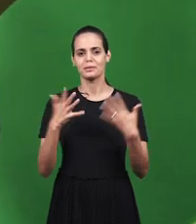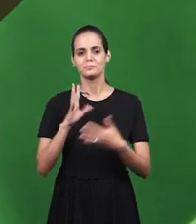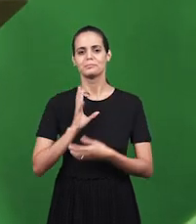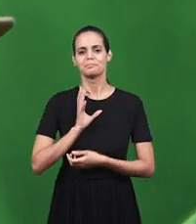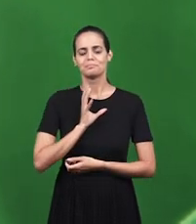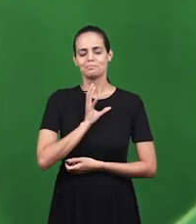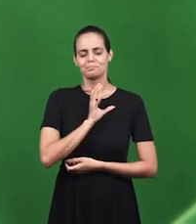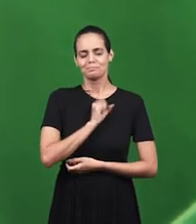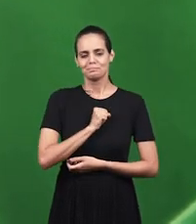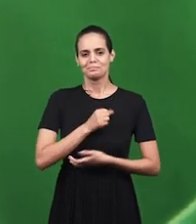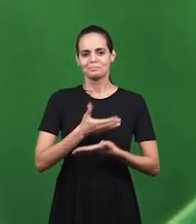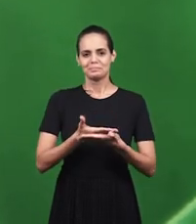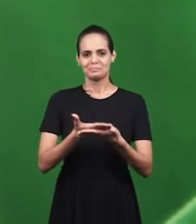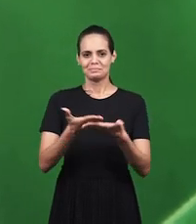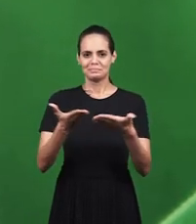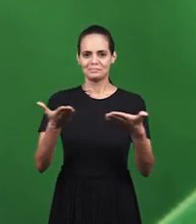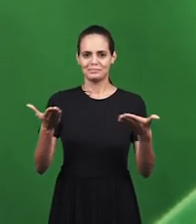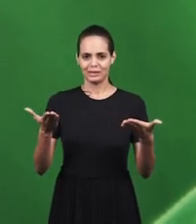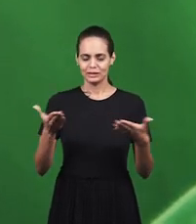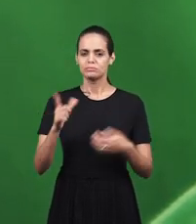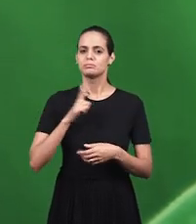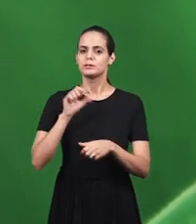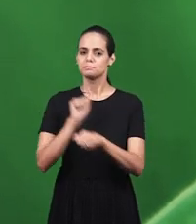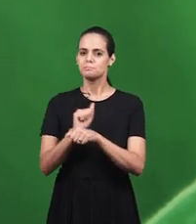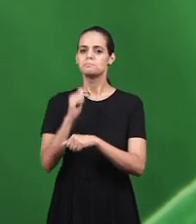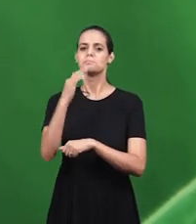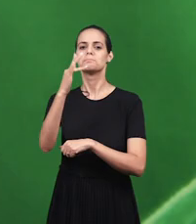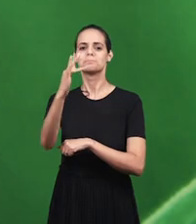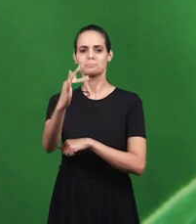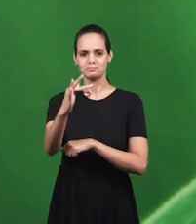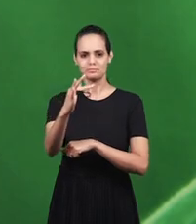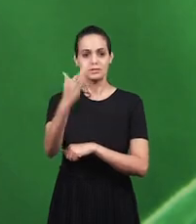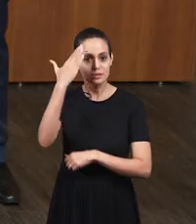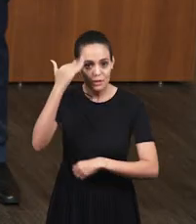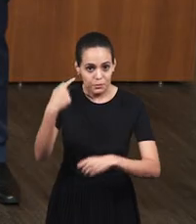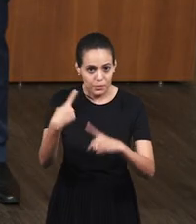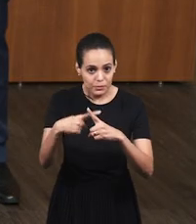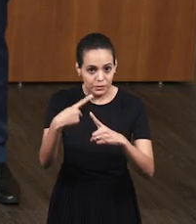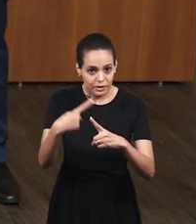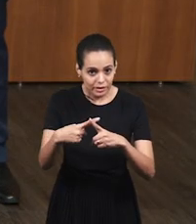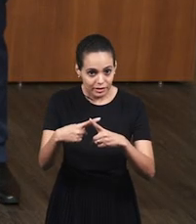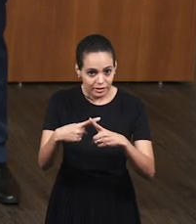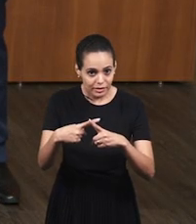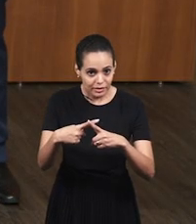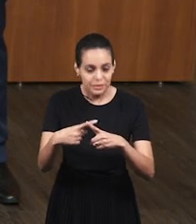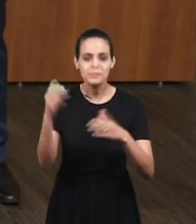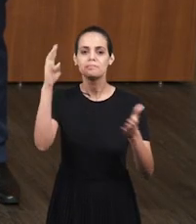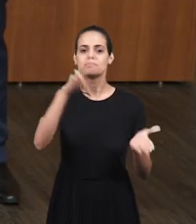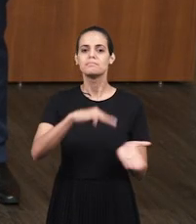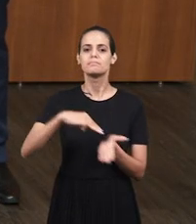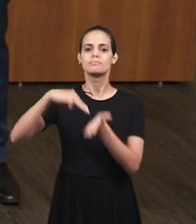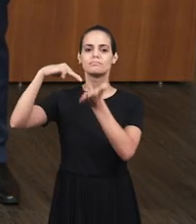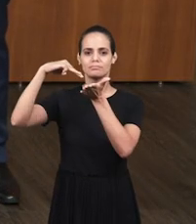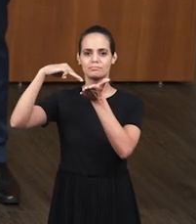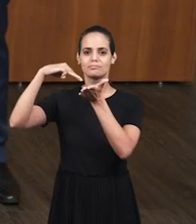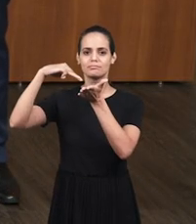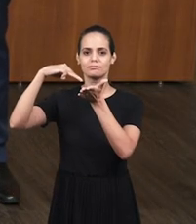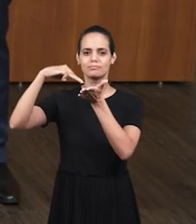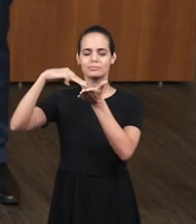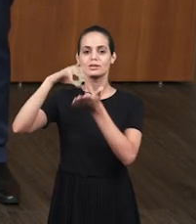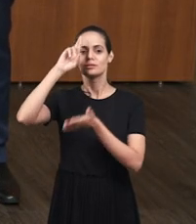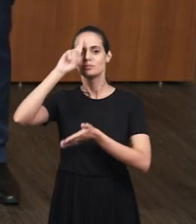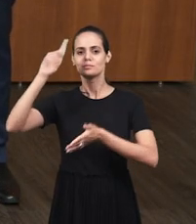Поэтому, возлюбленные, есть надежда. Знаете почему?